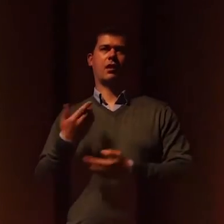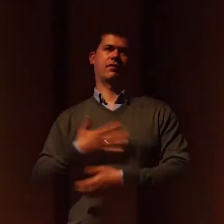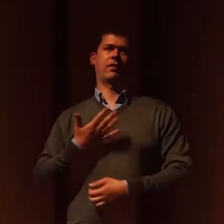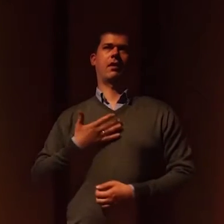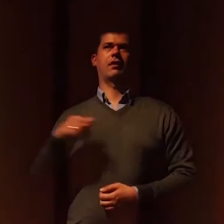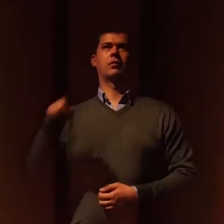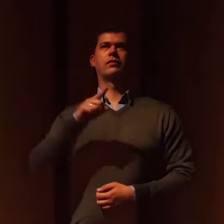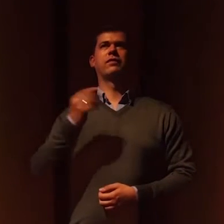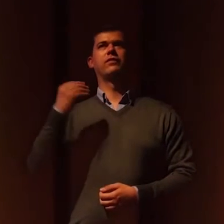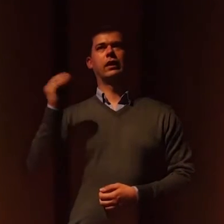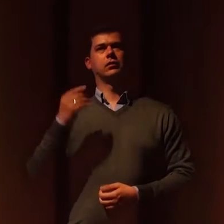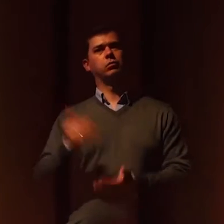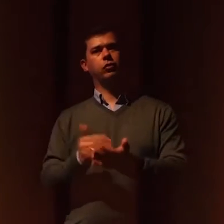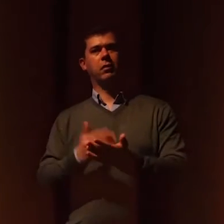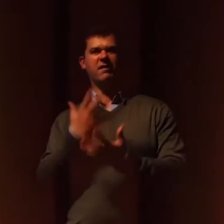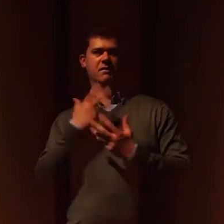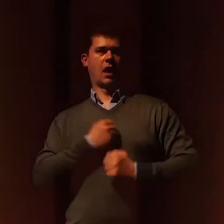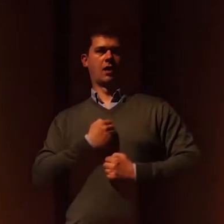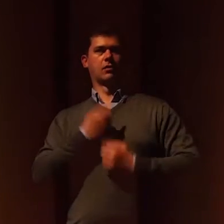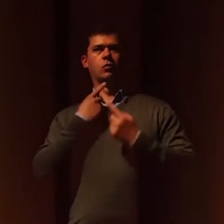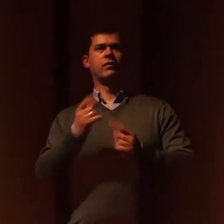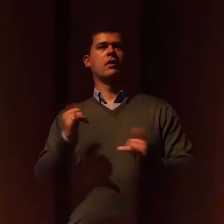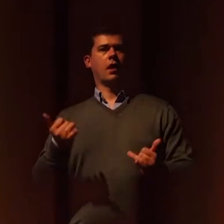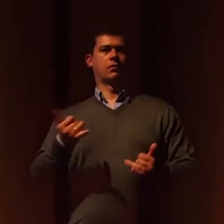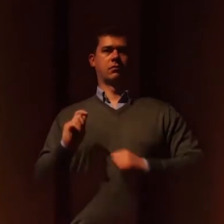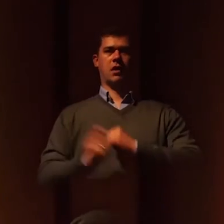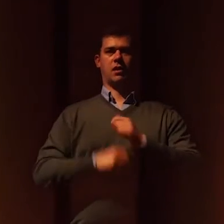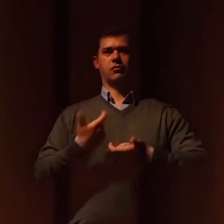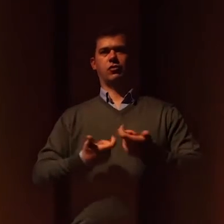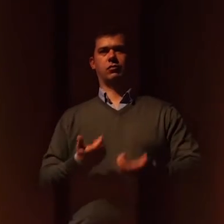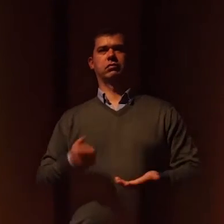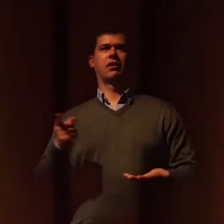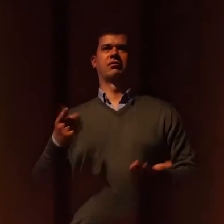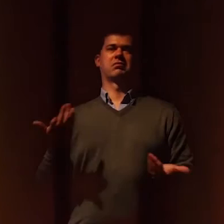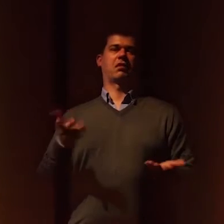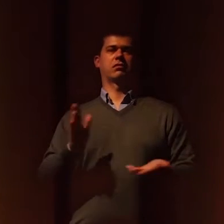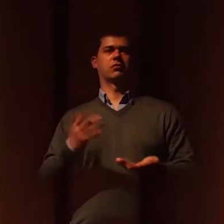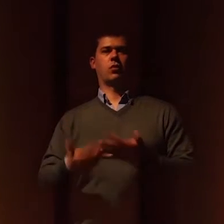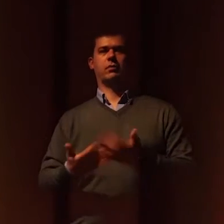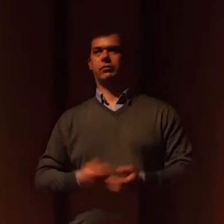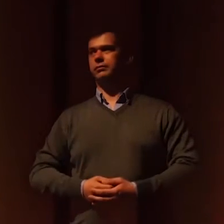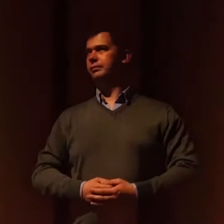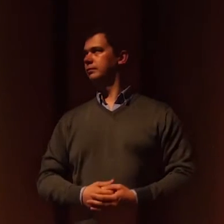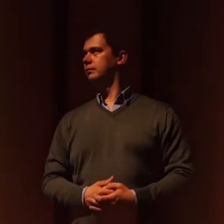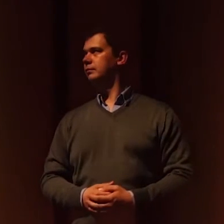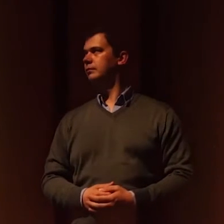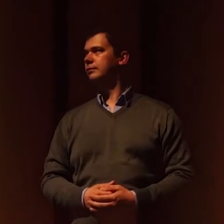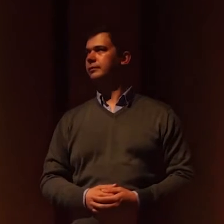poglądy bardziej wyraziste żeby do swojego elektoratu trafiać